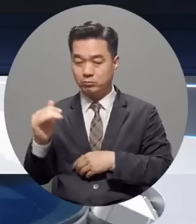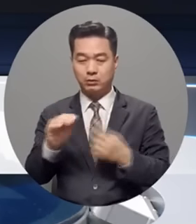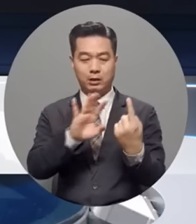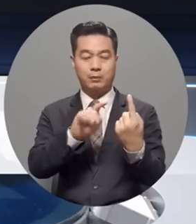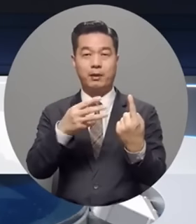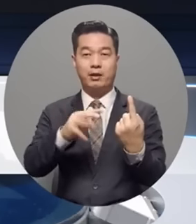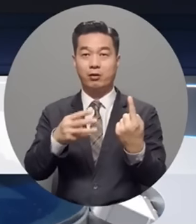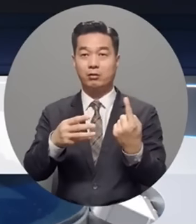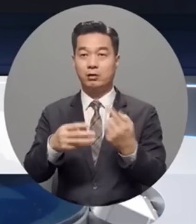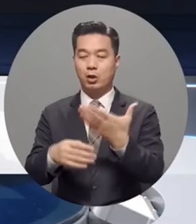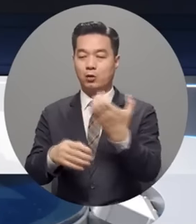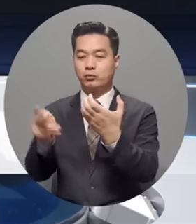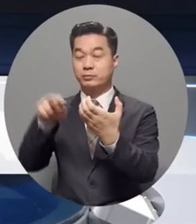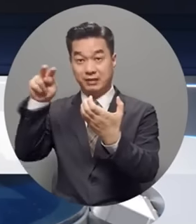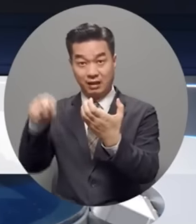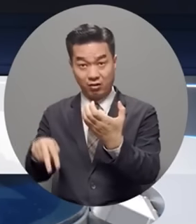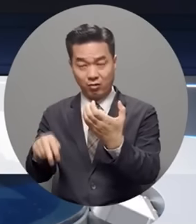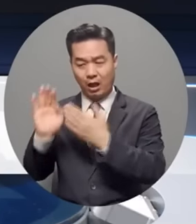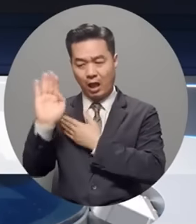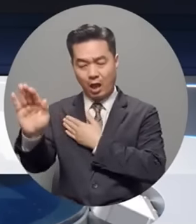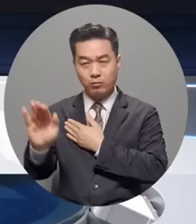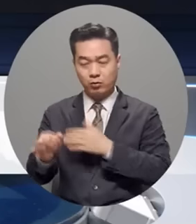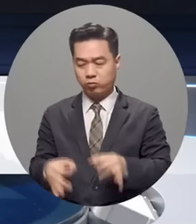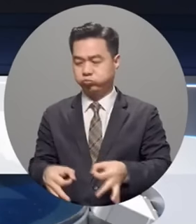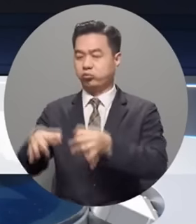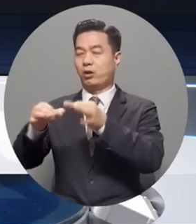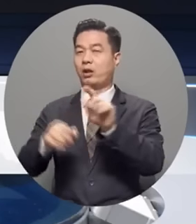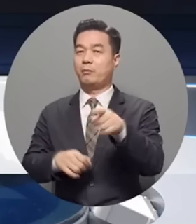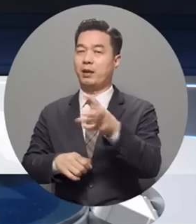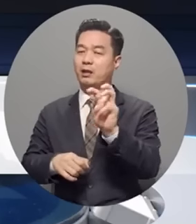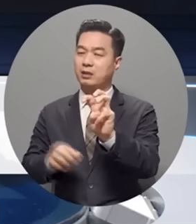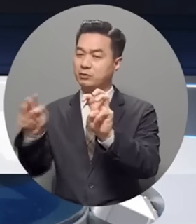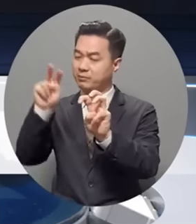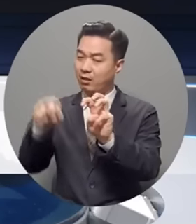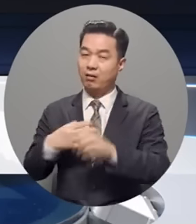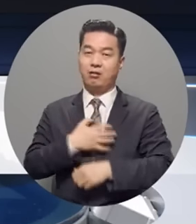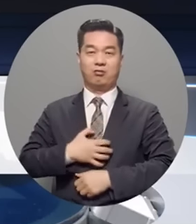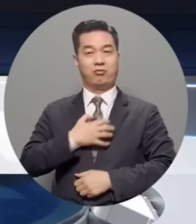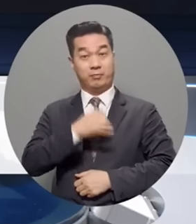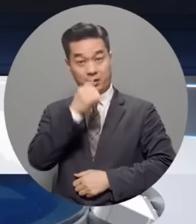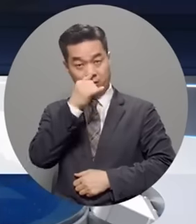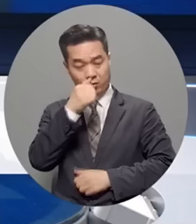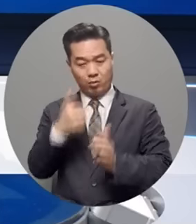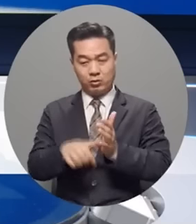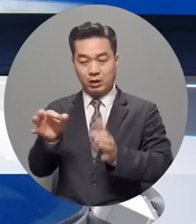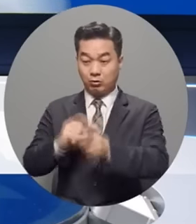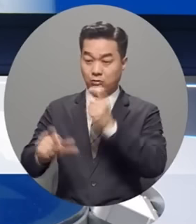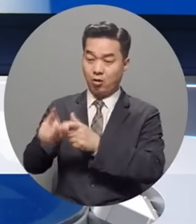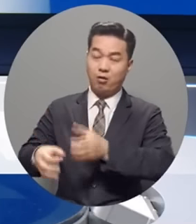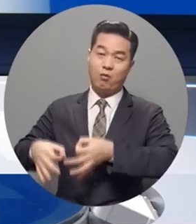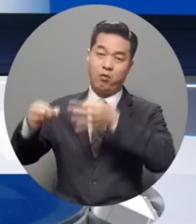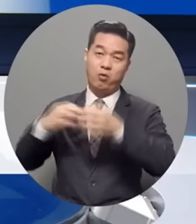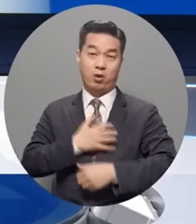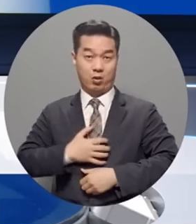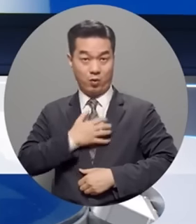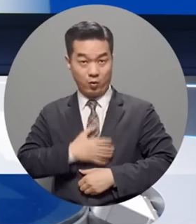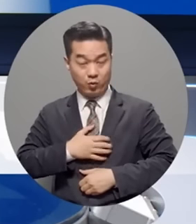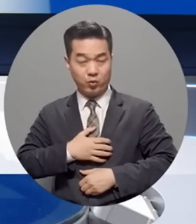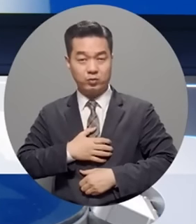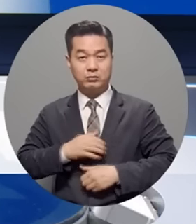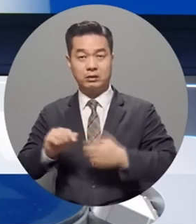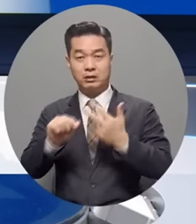유가는 130달러까지 갈 수 있다는 전망도 나왔습니다. 안 그래도 높은 물가가 더 오를 수 있고 하반기엔 가능할 줄